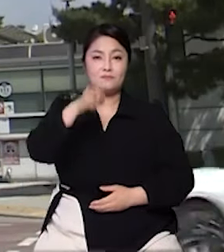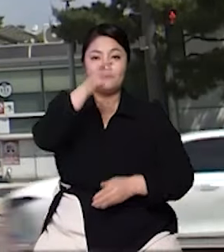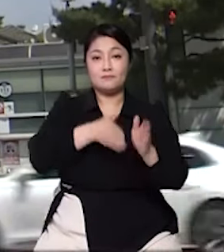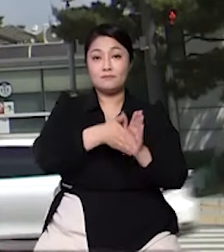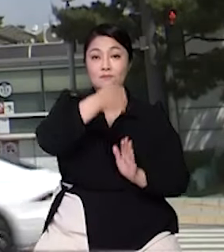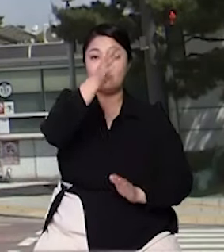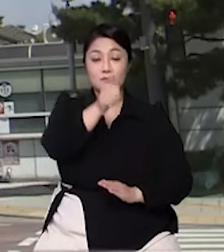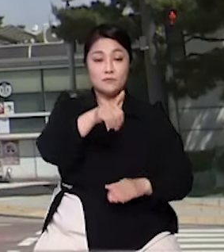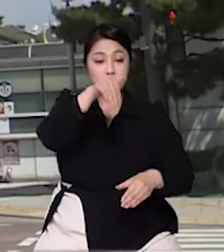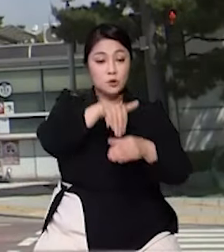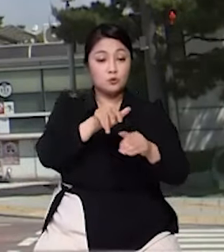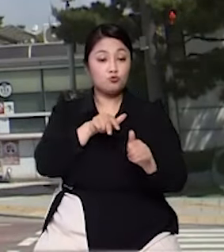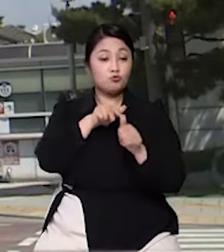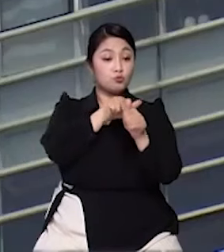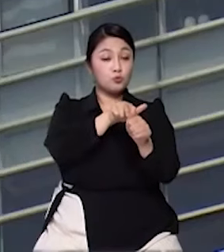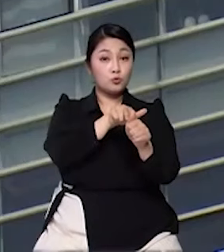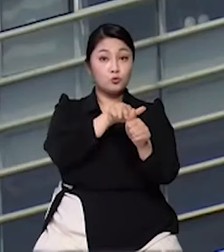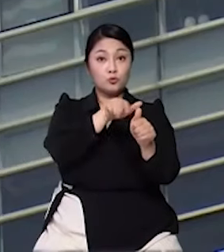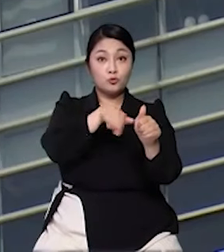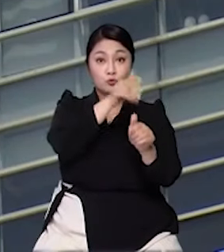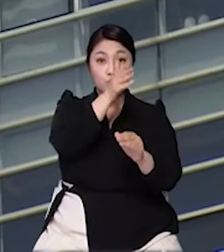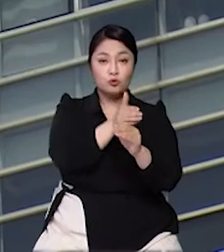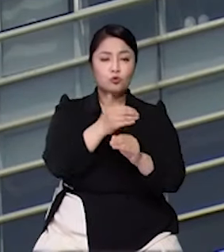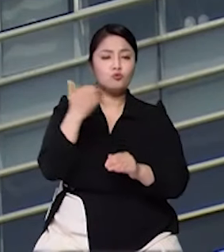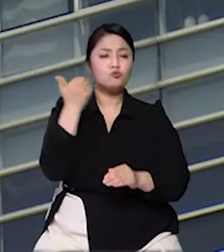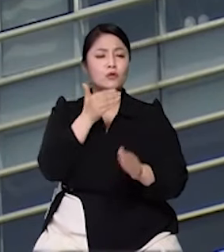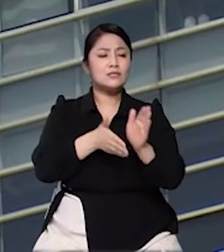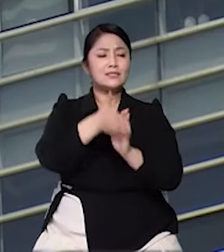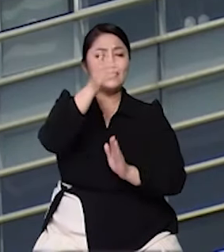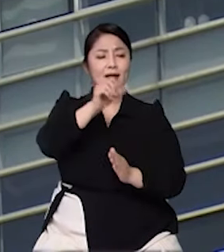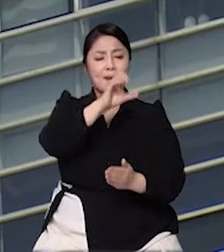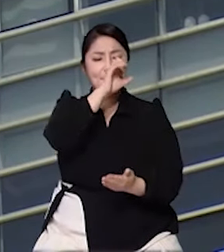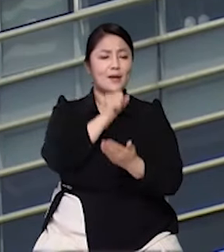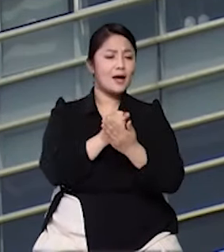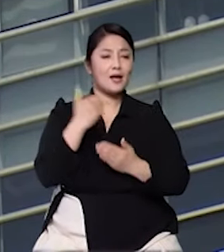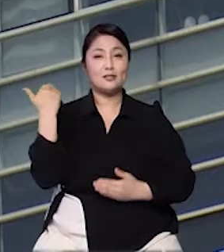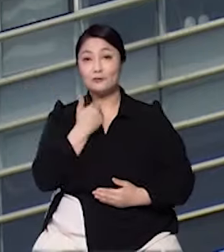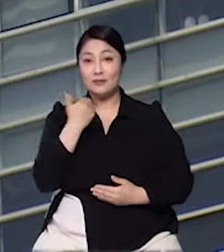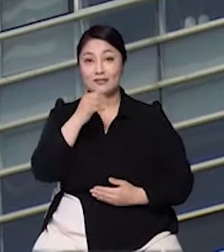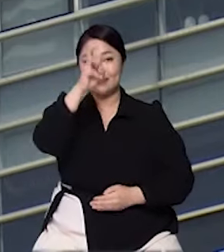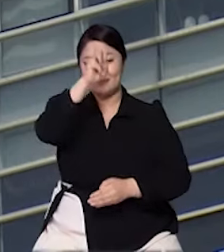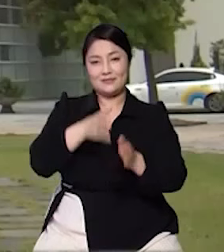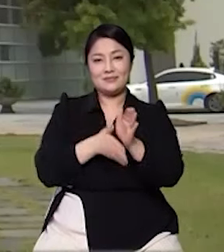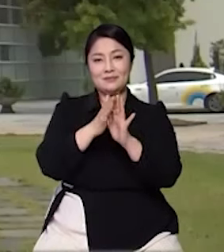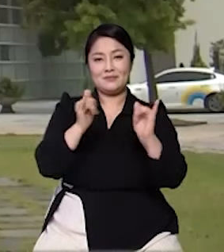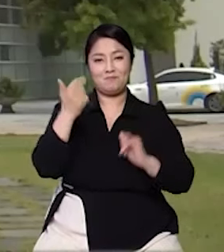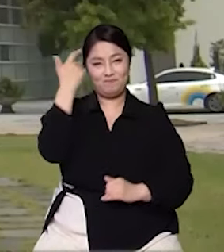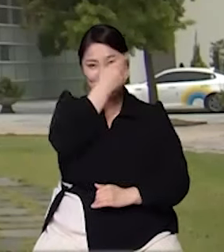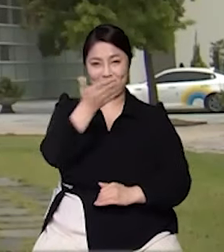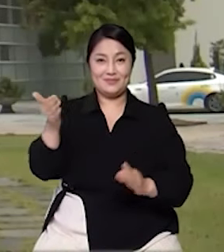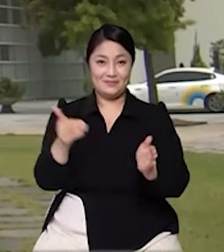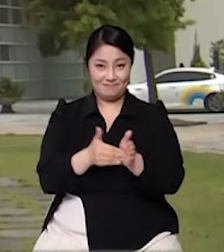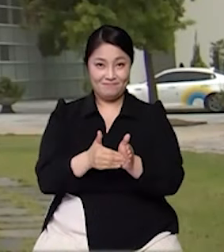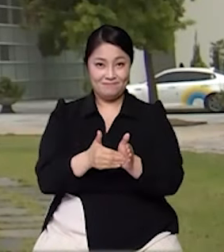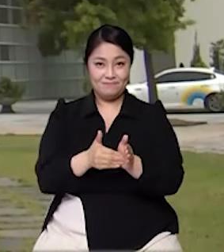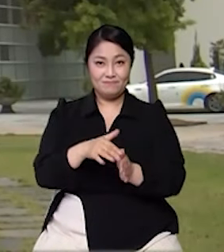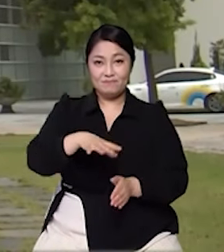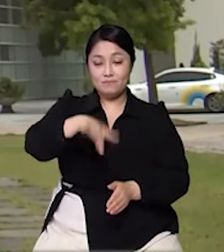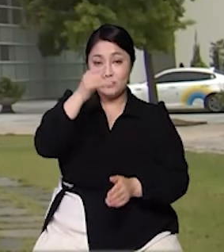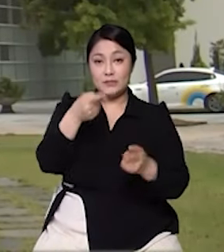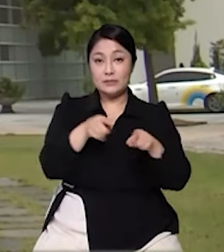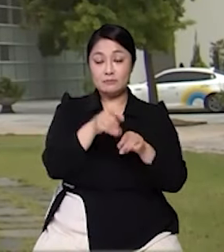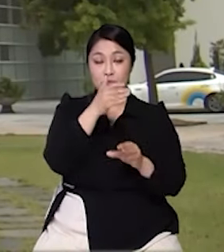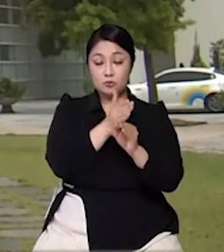광주광역시장 선거에 출마한 후보 가운데 누가 시장이 되는 것이 좋을지 광주 시민들에게 물었습니다 먼저